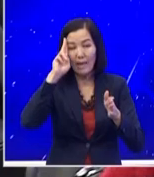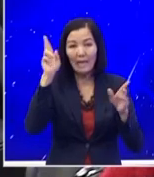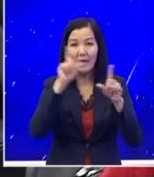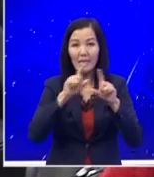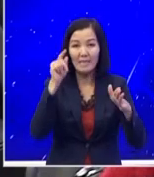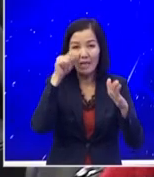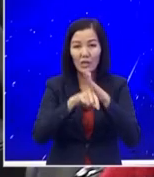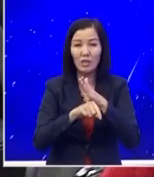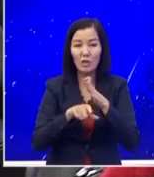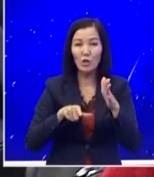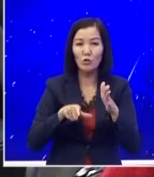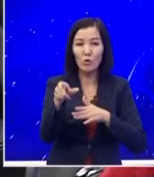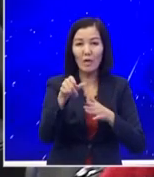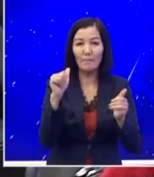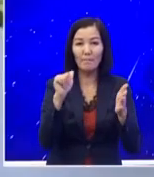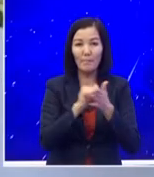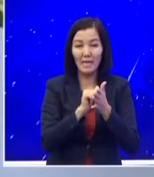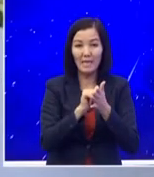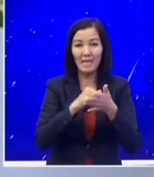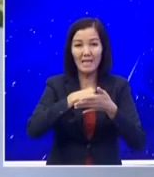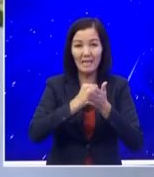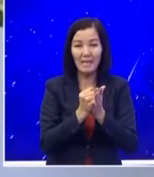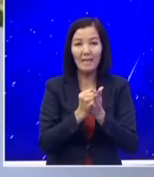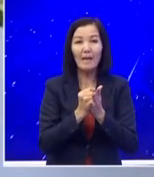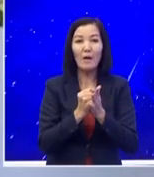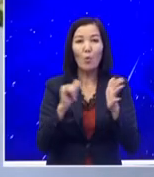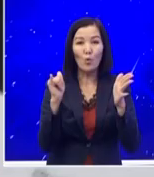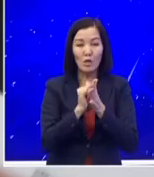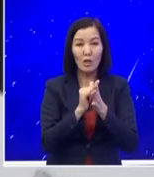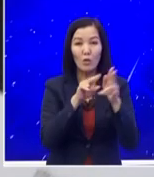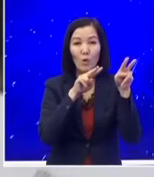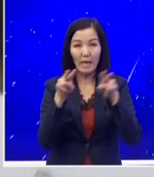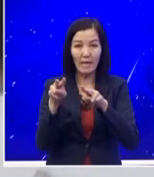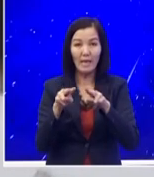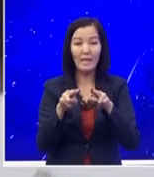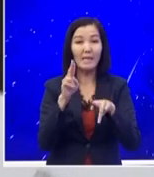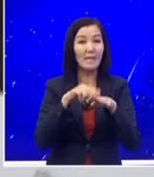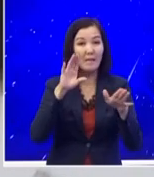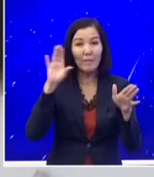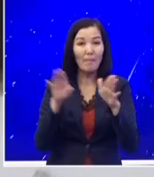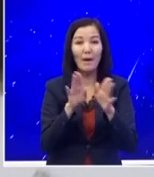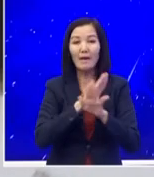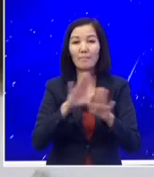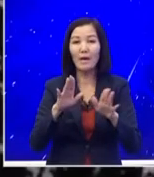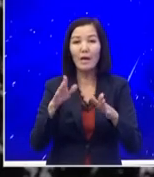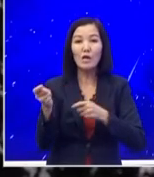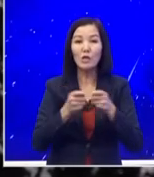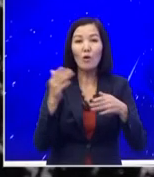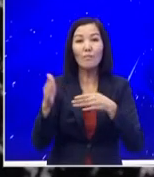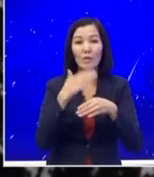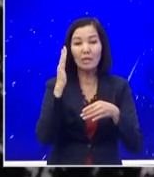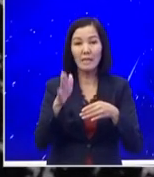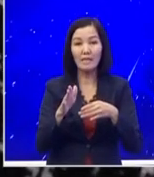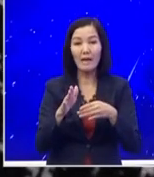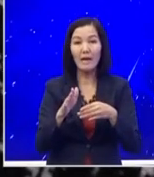нысан ішіндегі жолақтардың бекітілген стандартқа сай орнатылуы қадағаланады. Ал тәртіпке бағынбағандар әкімшілік жауапкершілікке